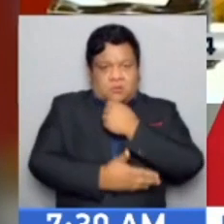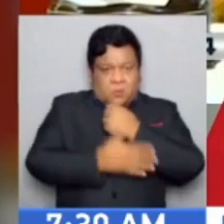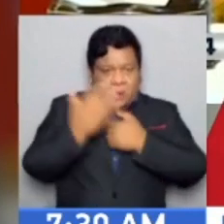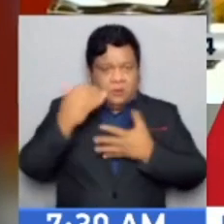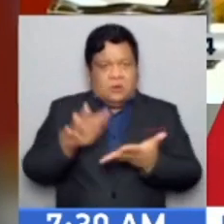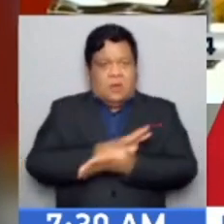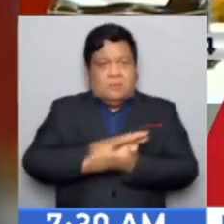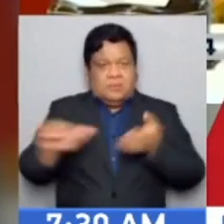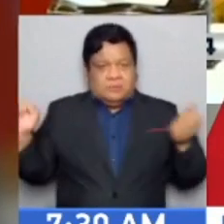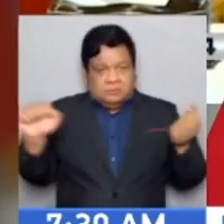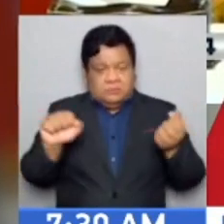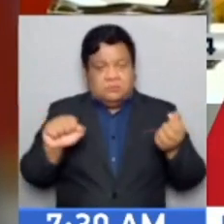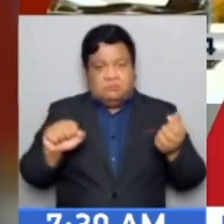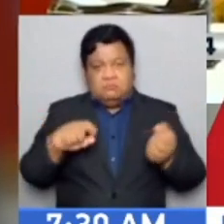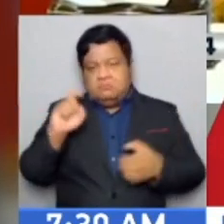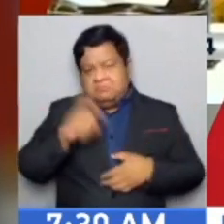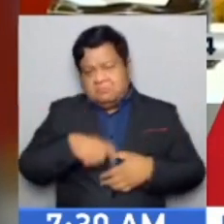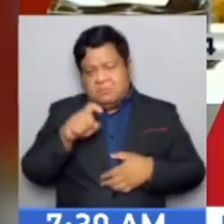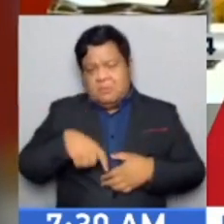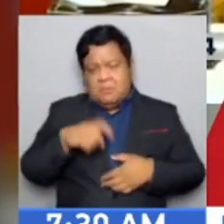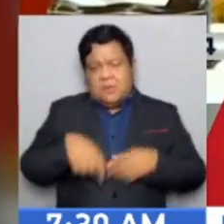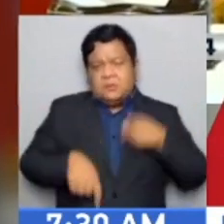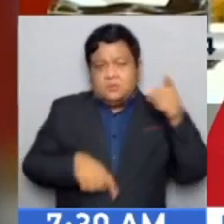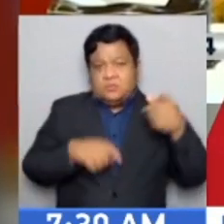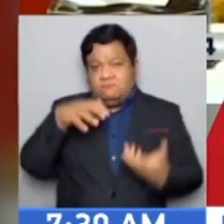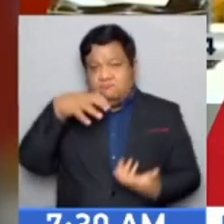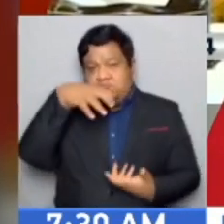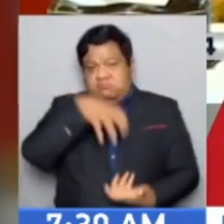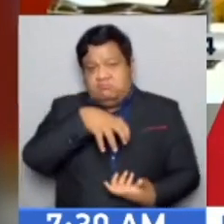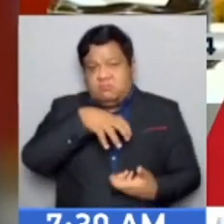dapat silang mag-ano talaga na